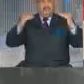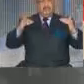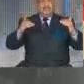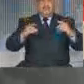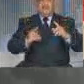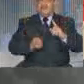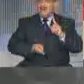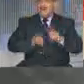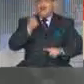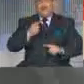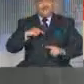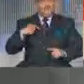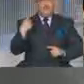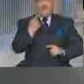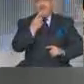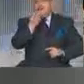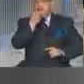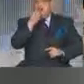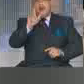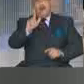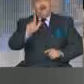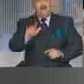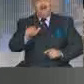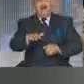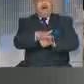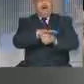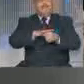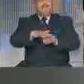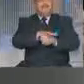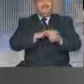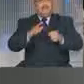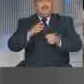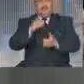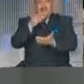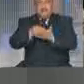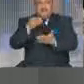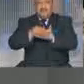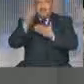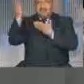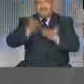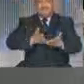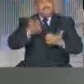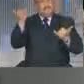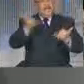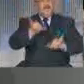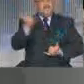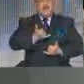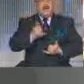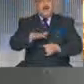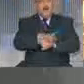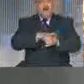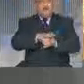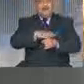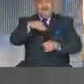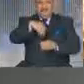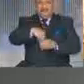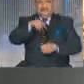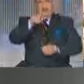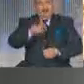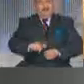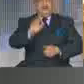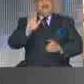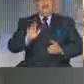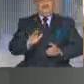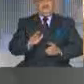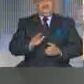خلال وضع خطة لبعث محاضن في مؤسسات التعليم العالي الفلاحي. أعمال المؤتمر